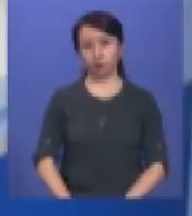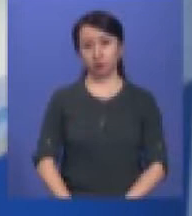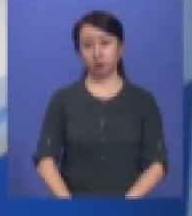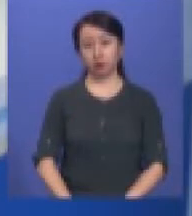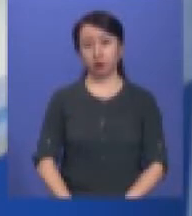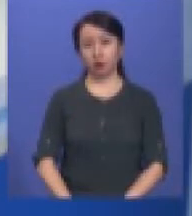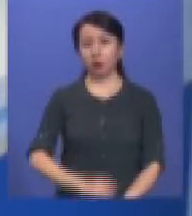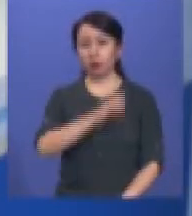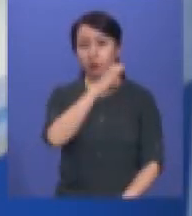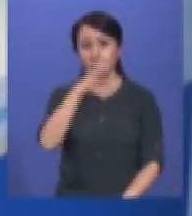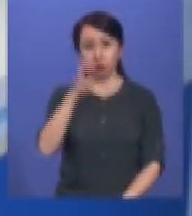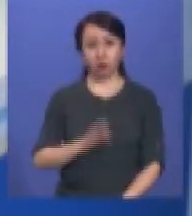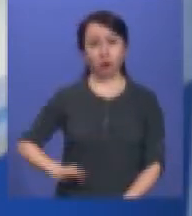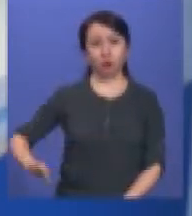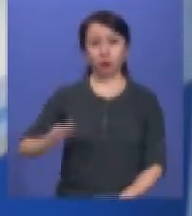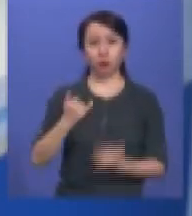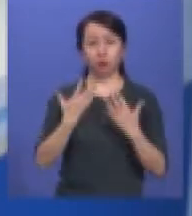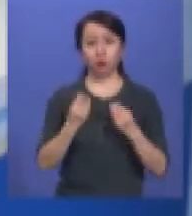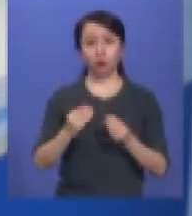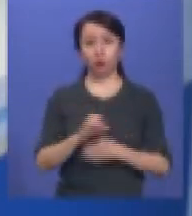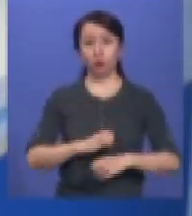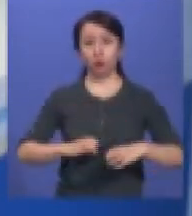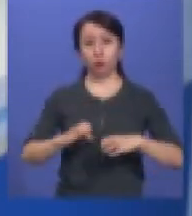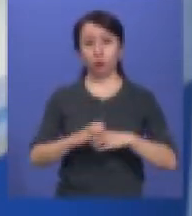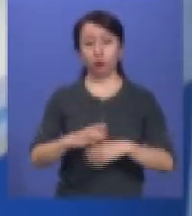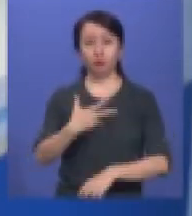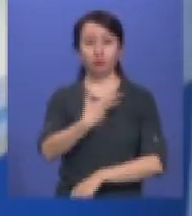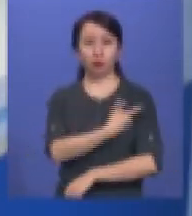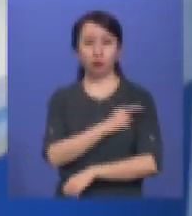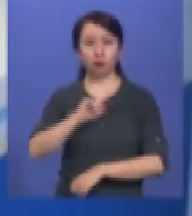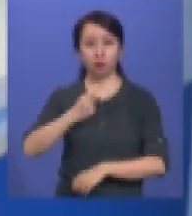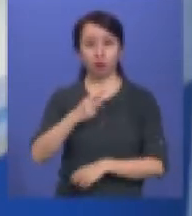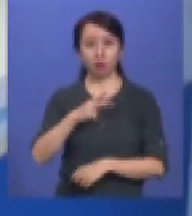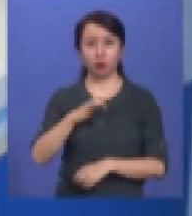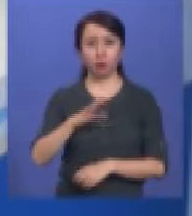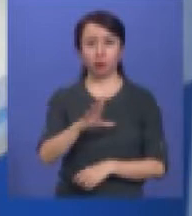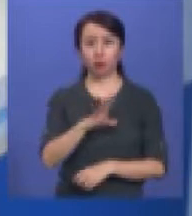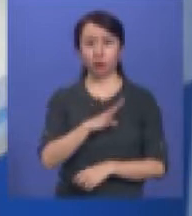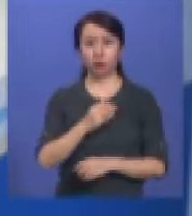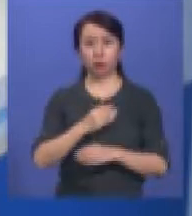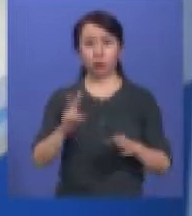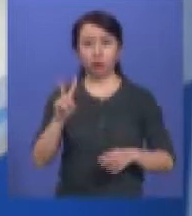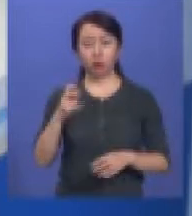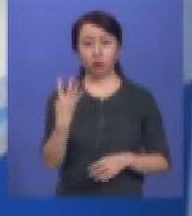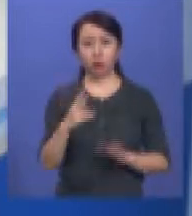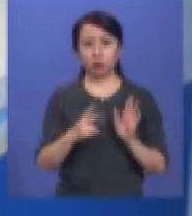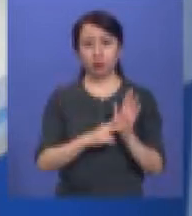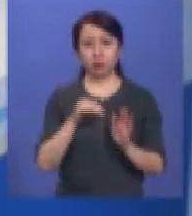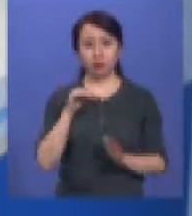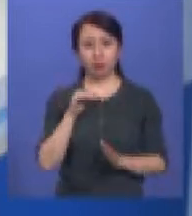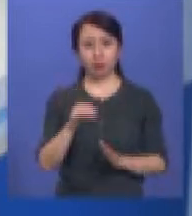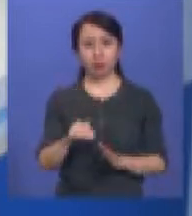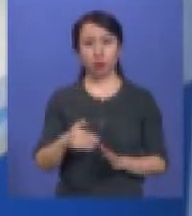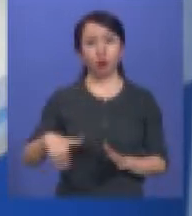266. В Северо-Казахстанской области на сегодняшний день общее число вакцинированных первым компонентом составило чуть более 247